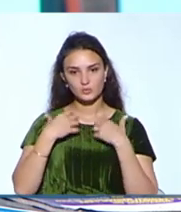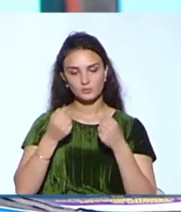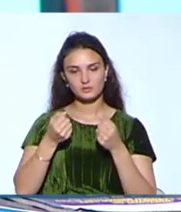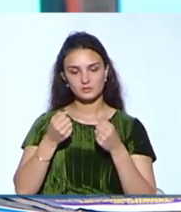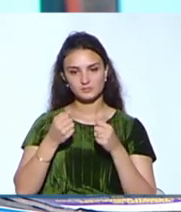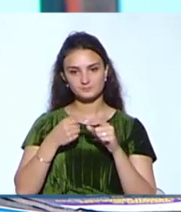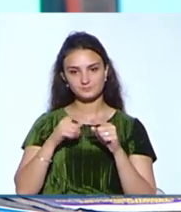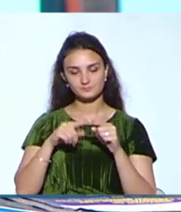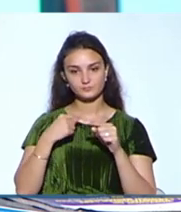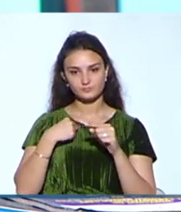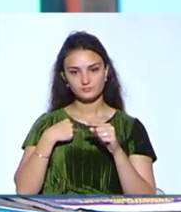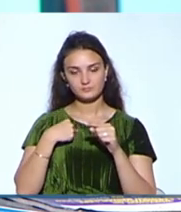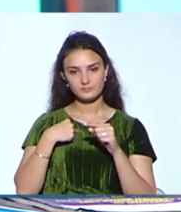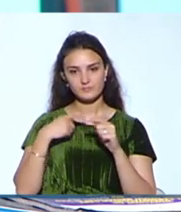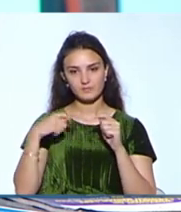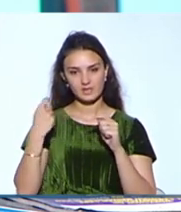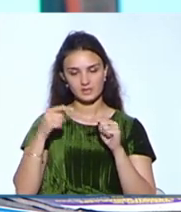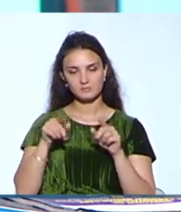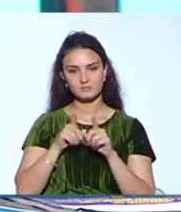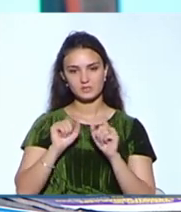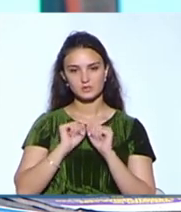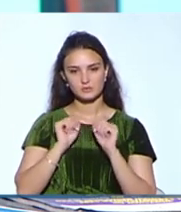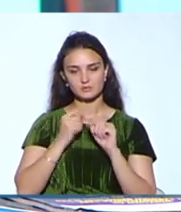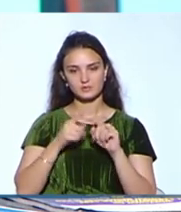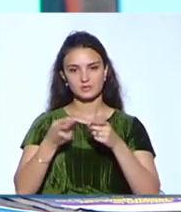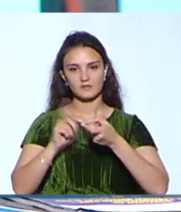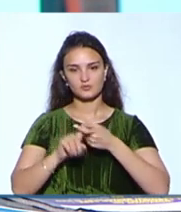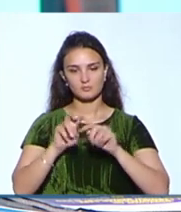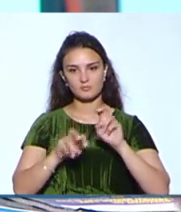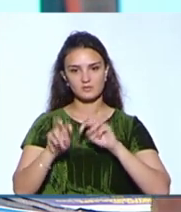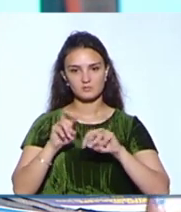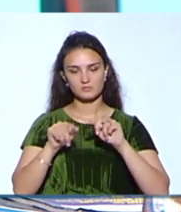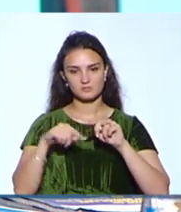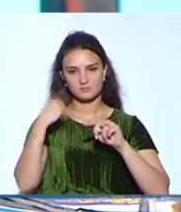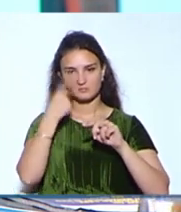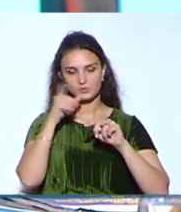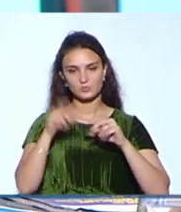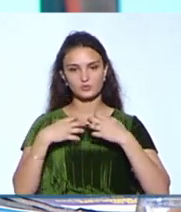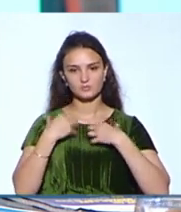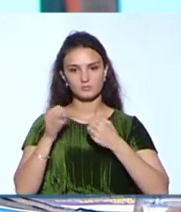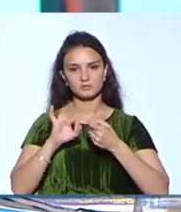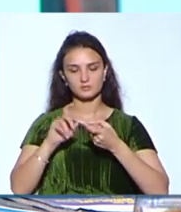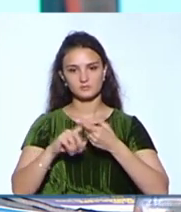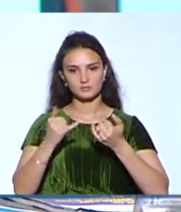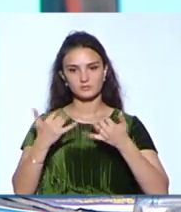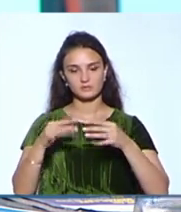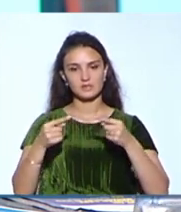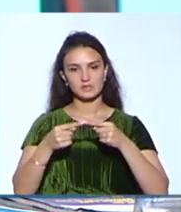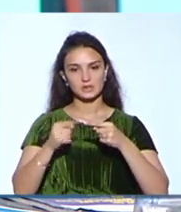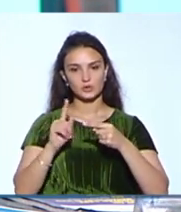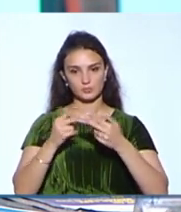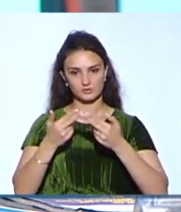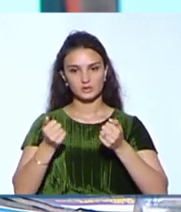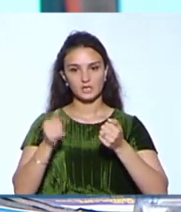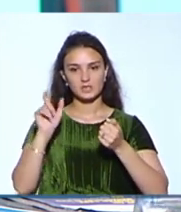წესი, ჩვენი გადაცემა მაინც ცდილობს ხოლმე, რომ ეს კავშირები მოძებნოს. ფიზიკურ ჯანმრთელობასთან დაკავშირებით დღეს უკვე დადგენილია, რომ